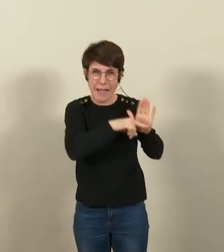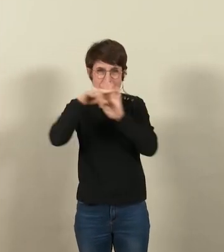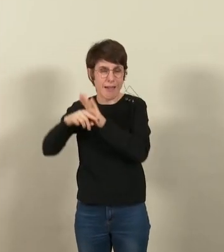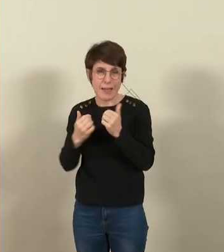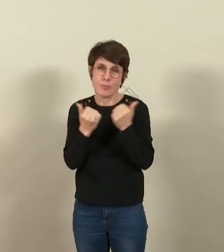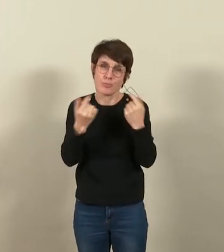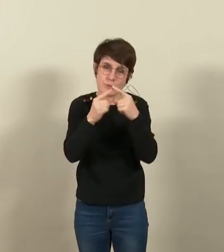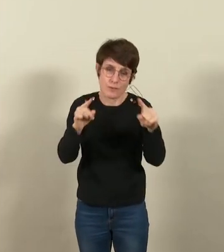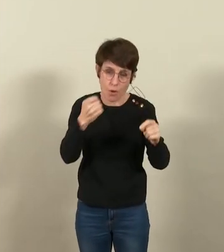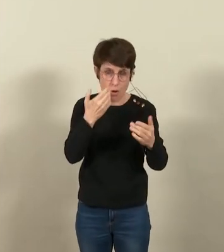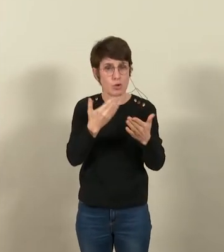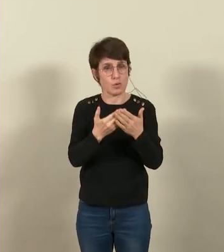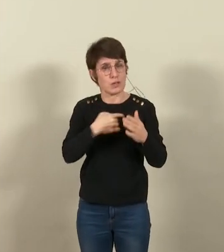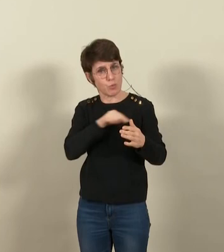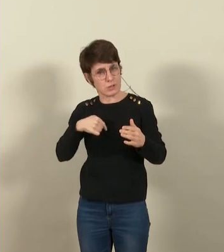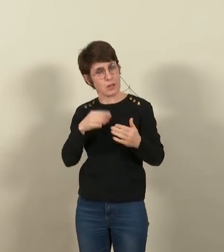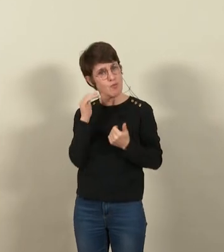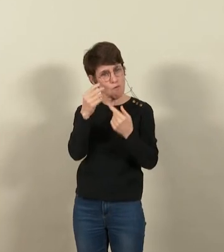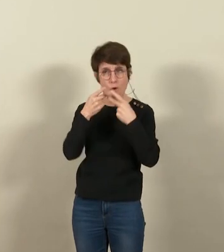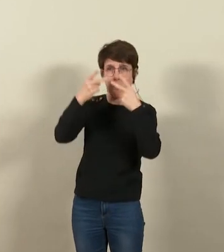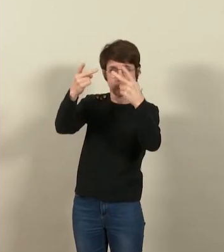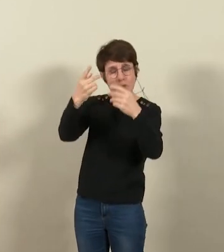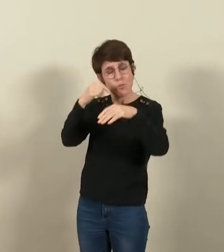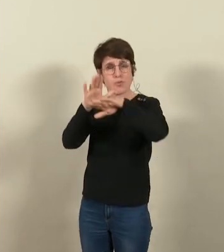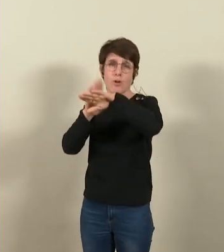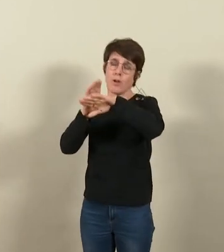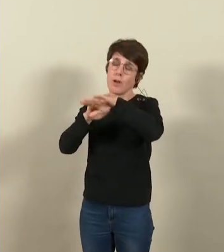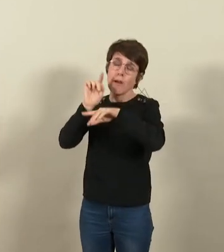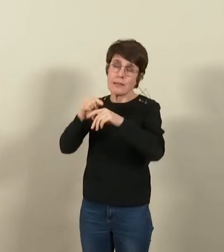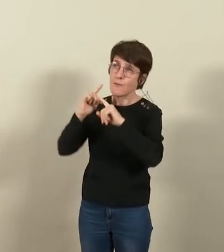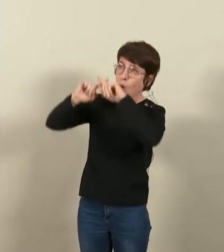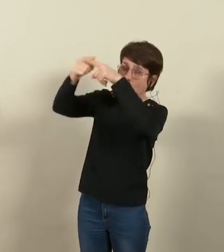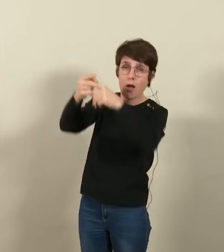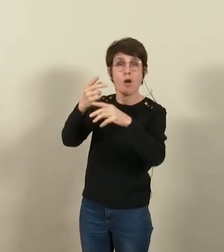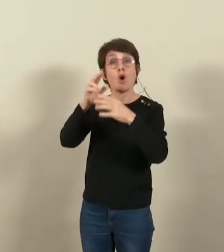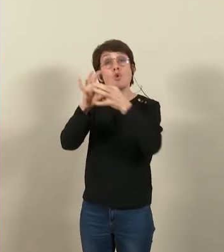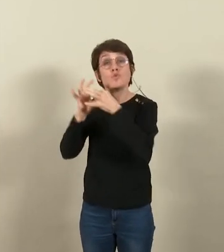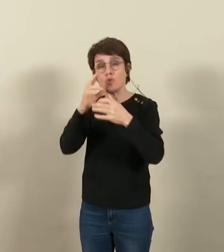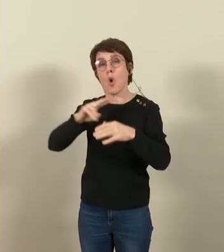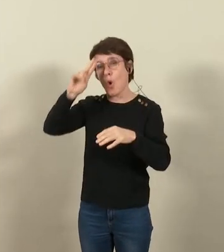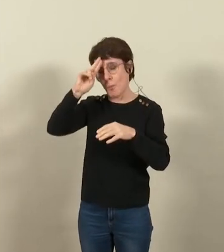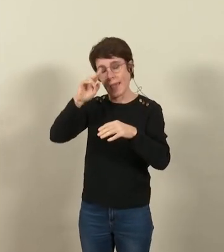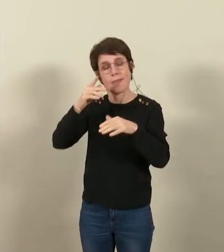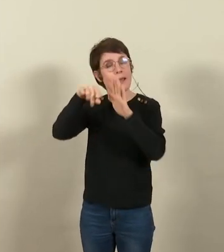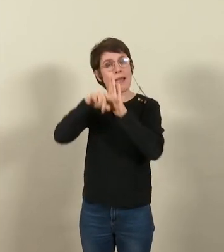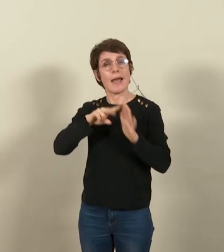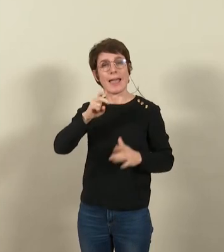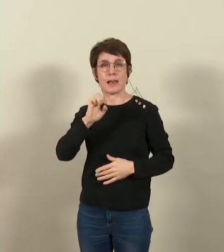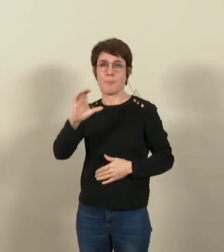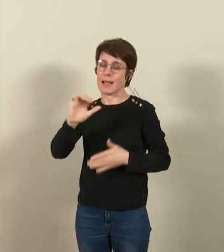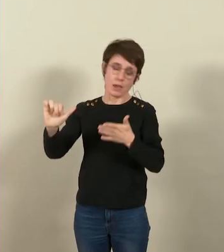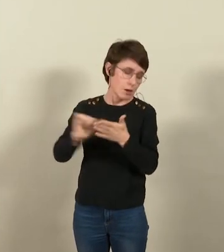du conseil municipal de Grenoble d'agir au plus vite auprès de l'Union européenne pour réformer la PAC pour que les les subventions